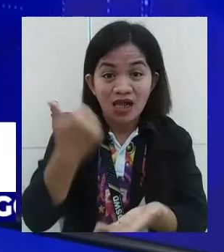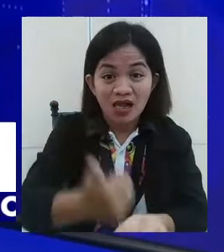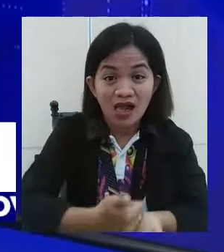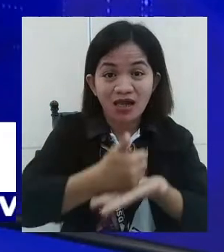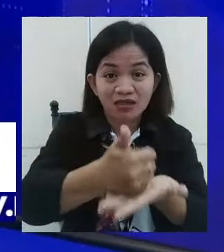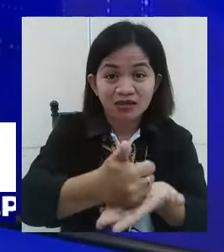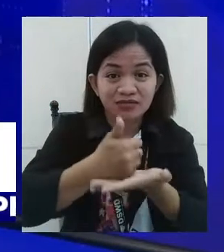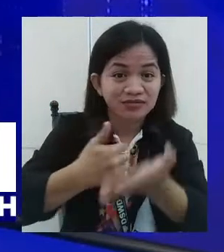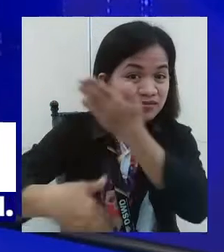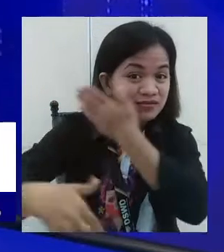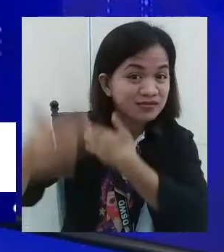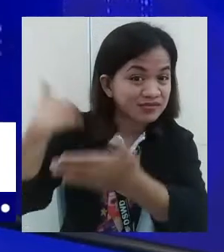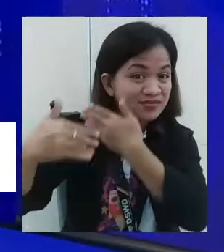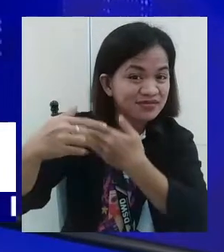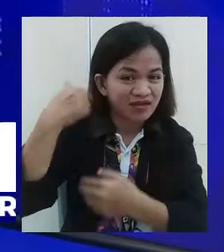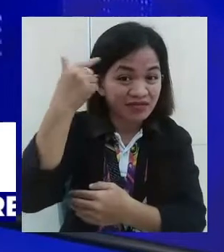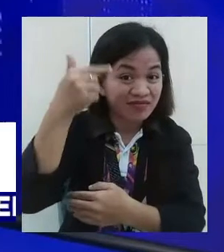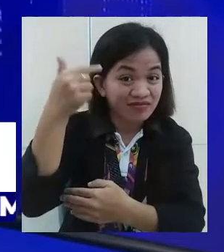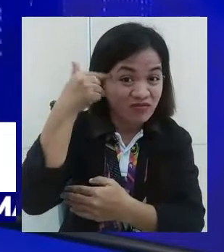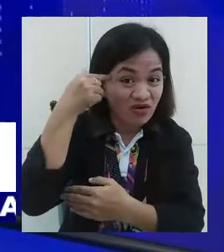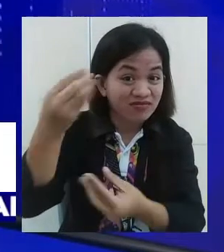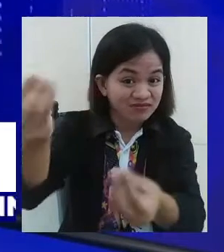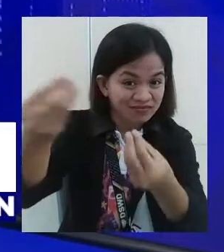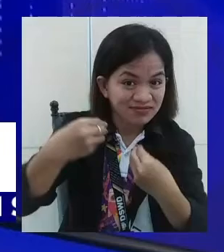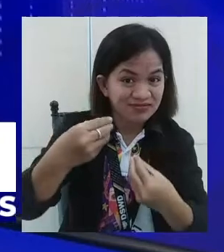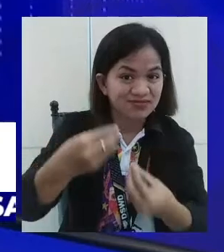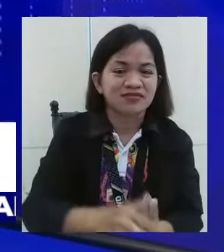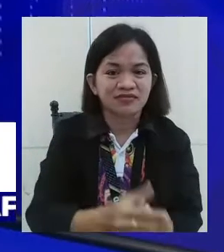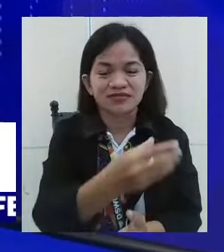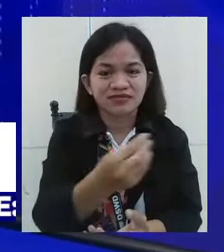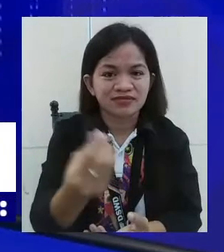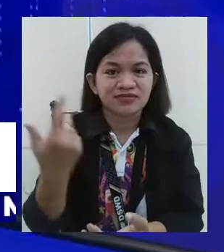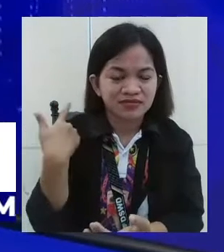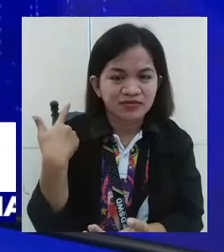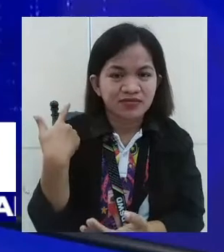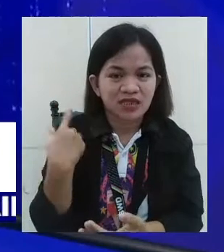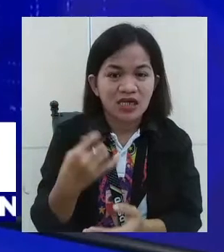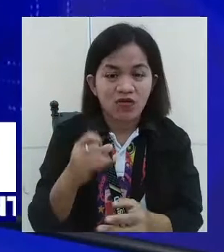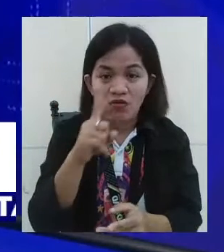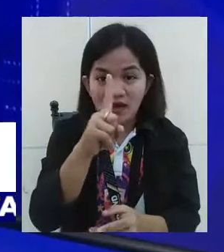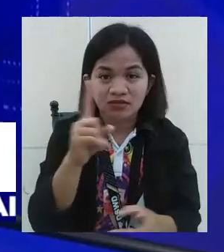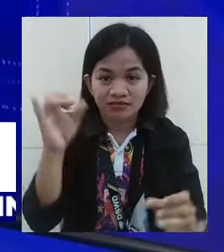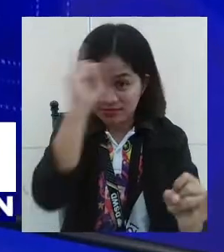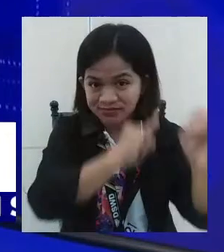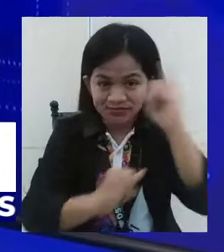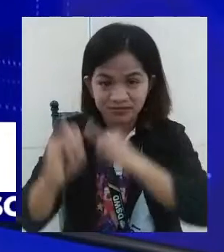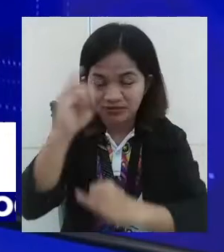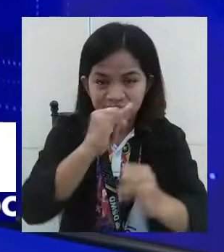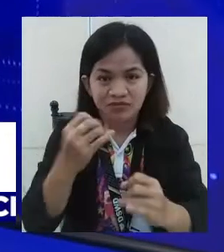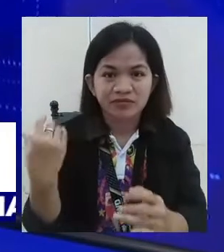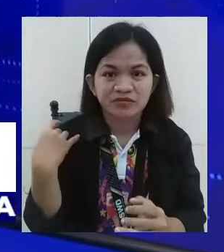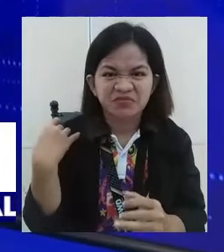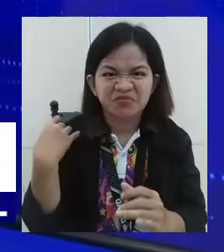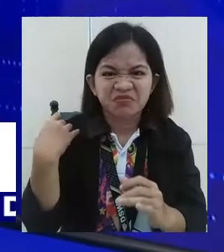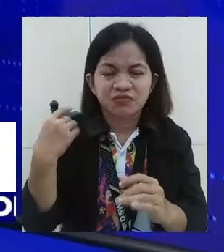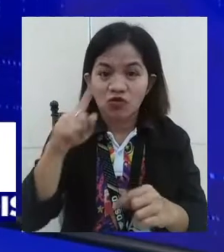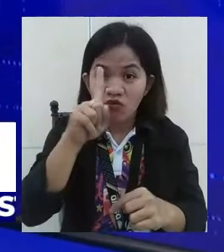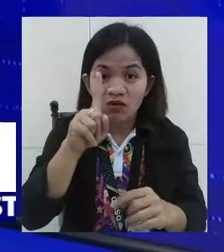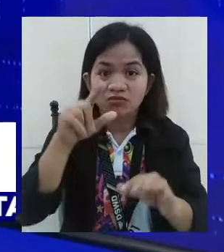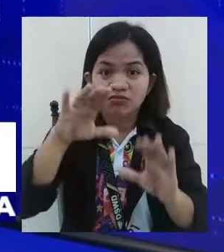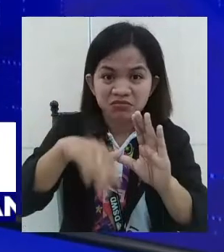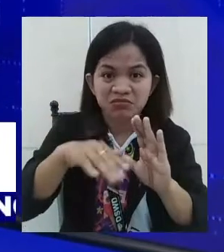ating gobyerno, isang issue dyan, halimbawa, ang may kapansanan ba, gaano ba sila